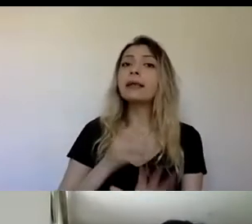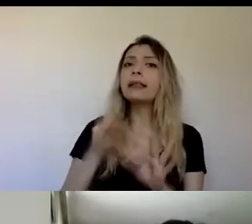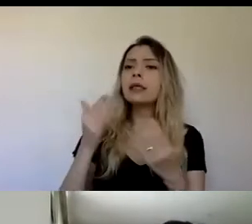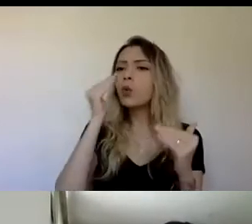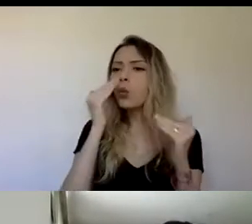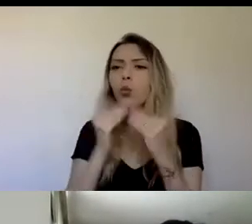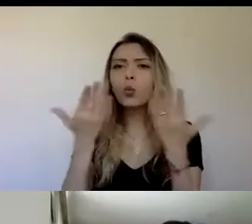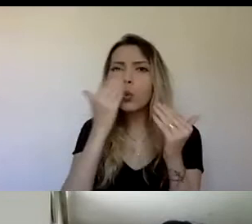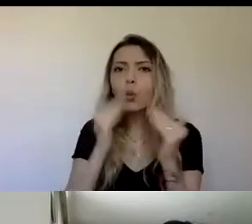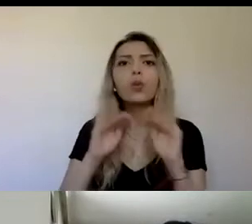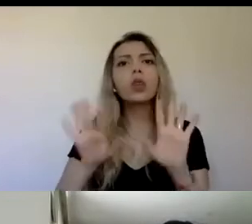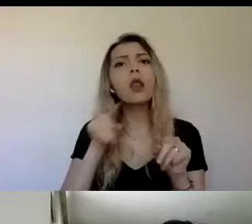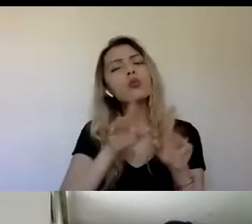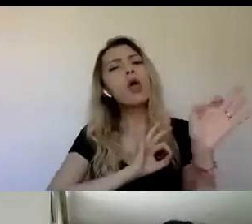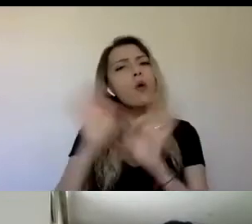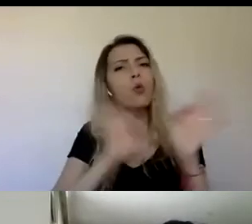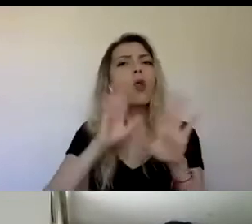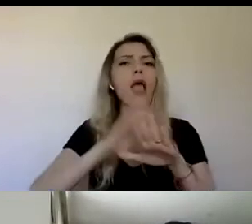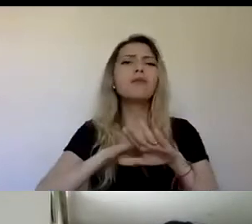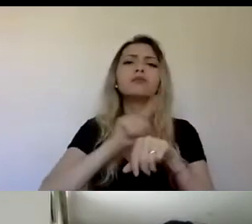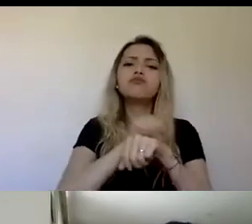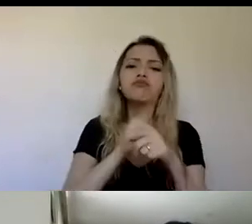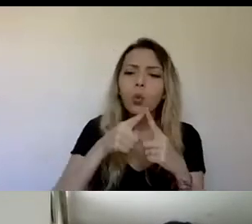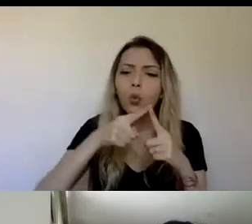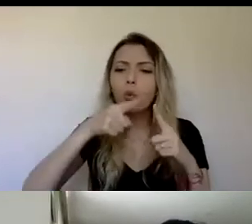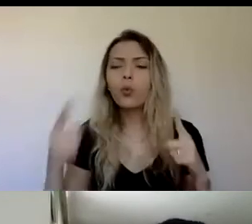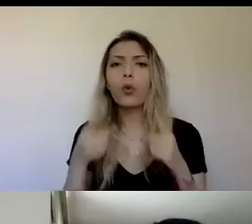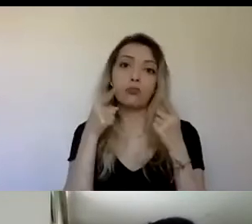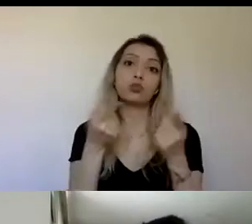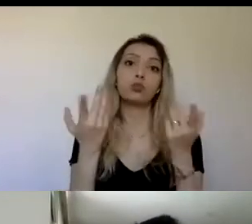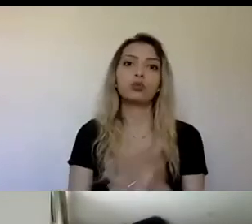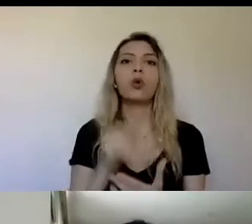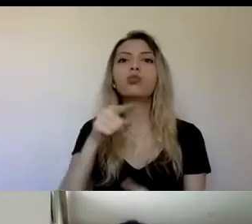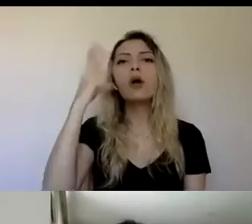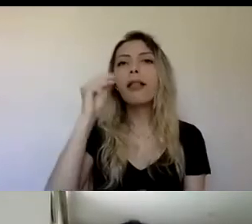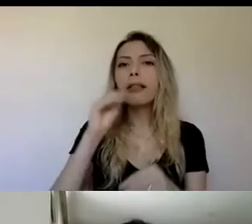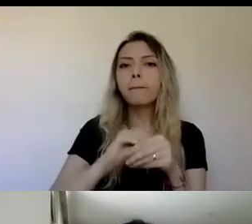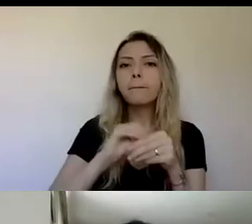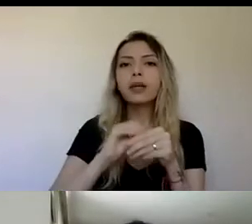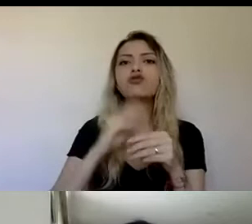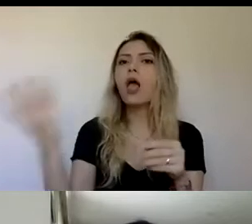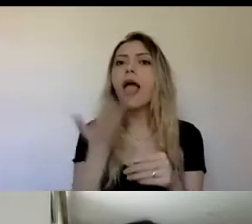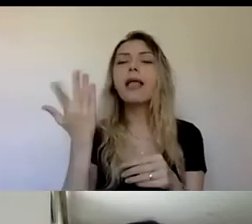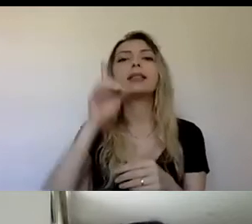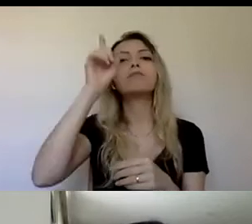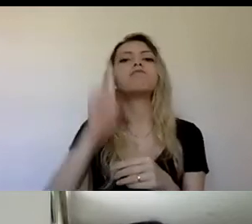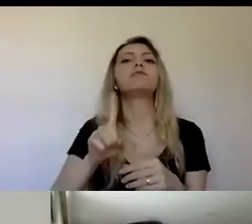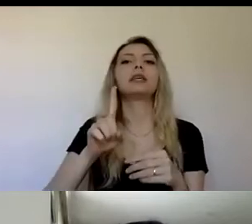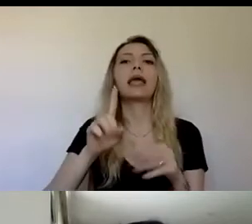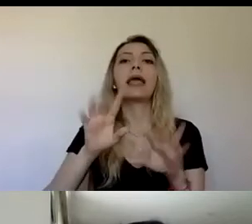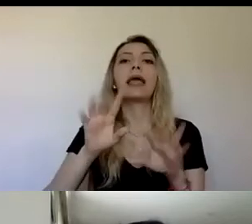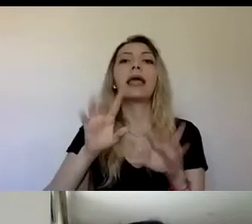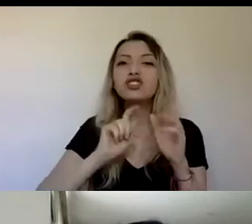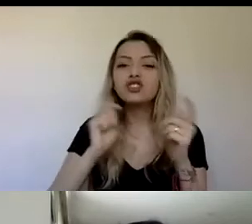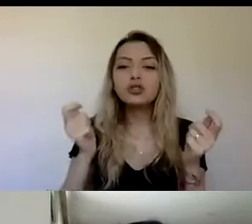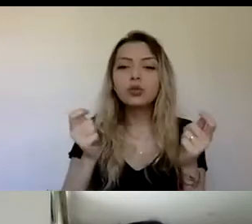diye baktığımız bir süreç aslında. Bunu anlayabilmek için de en temel araç göstergeler.